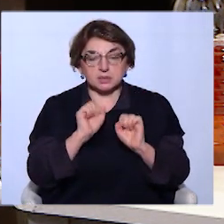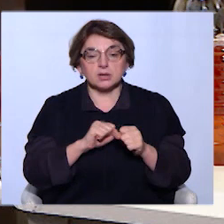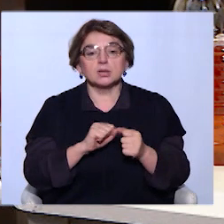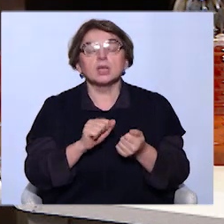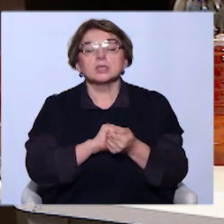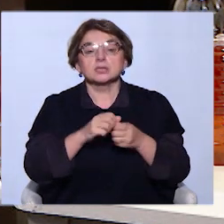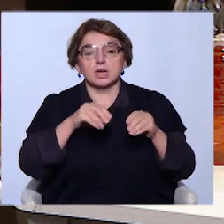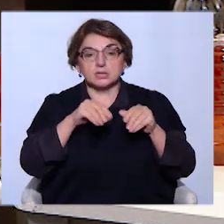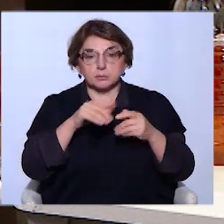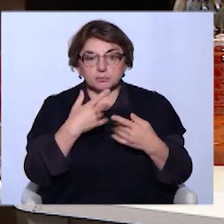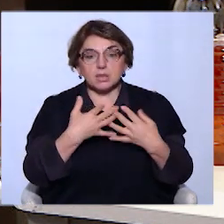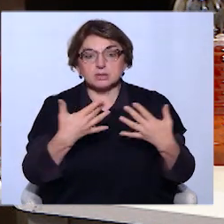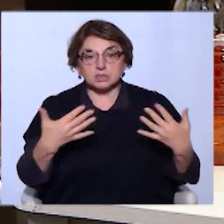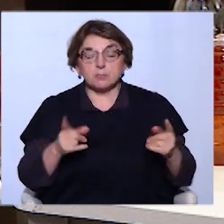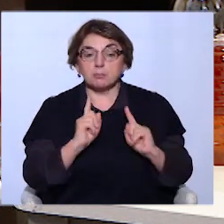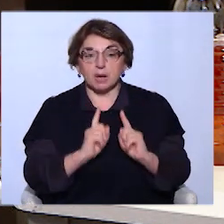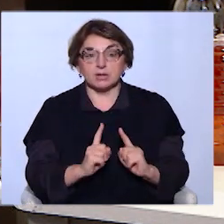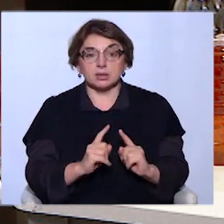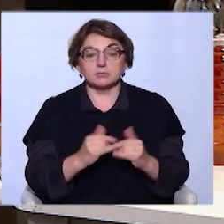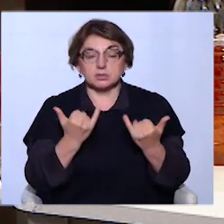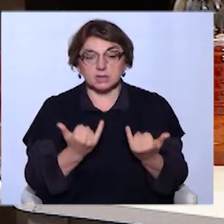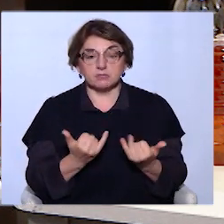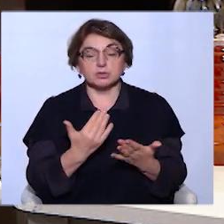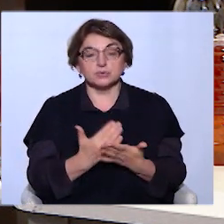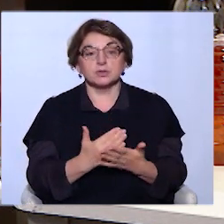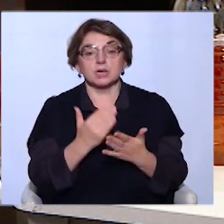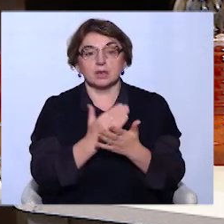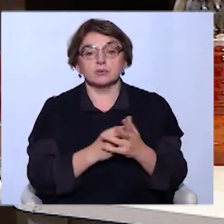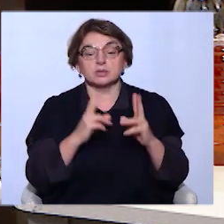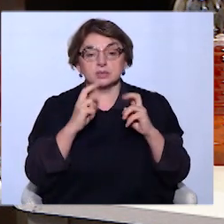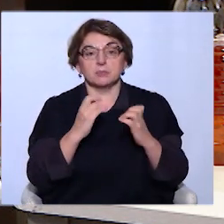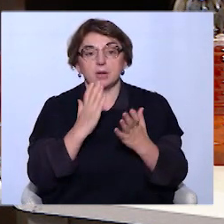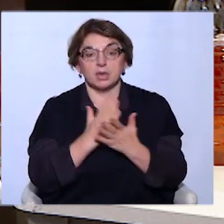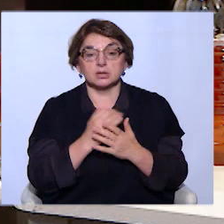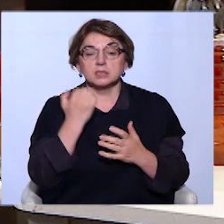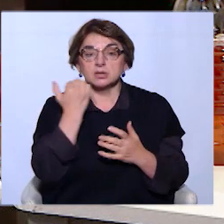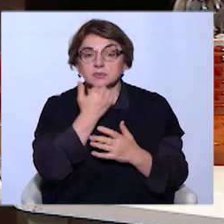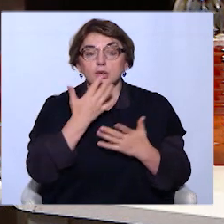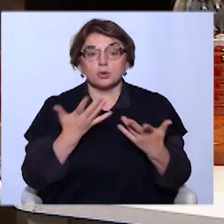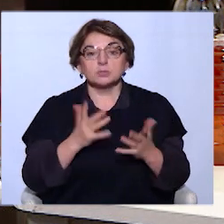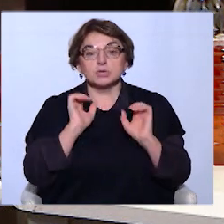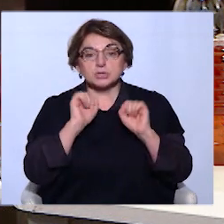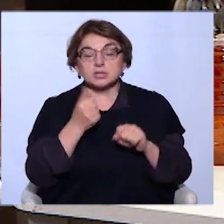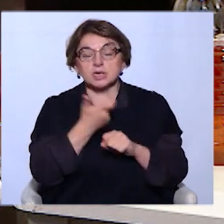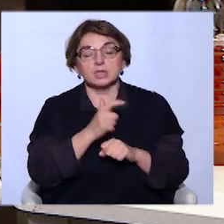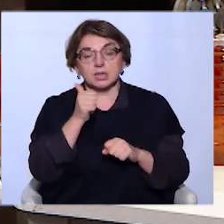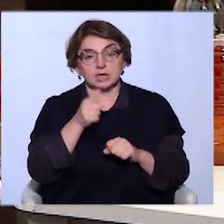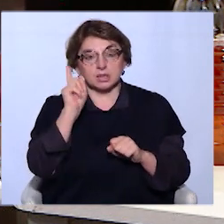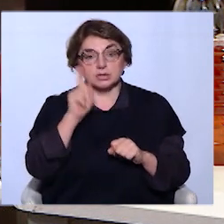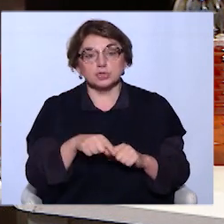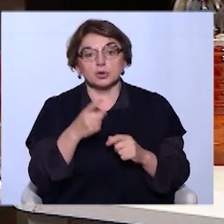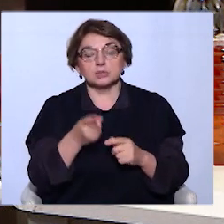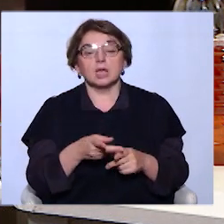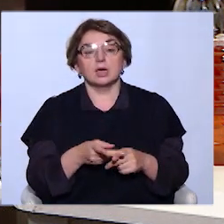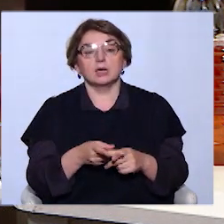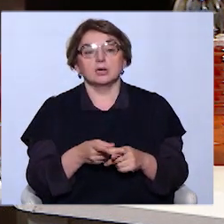სარეცხი საშუალებების და ასე შემდეგ. მაგრამ დღევანდელი ჩვენი გაკვეთილის თემა, ანუ ნივთიერება, რომელსაც შენ ძალიან კარგად იცნობ